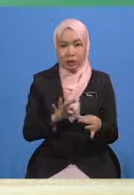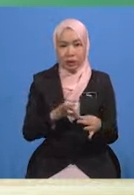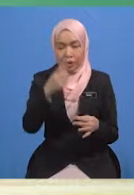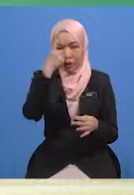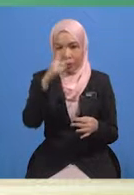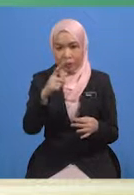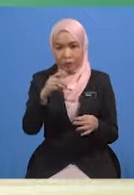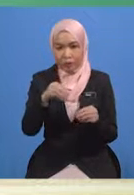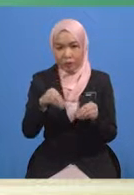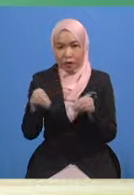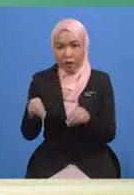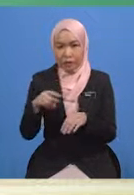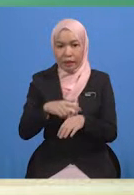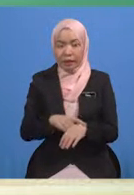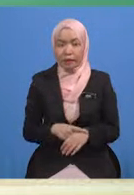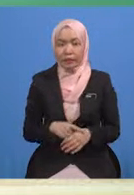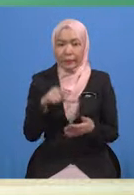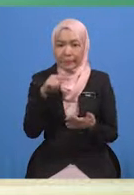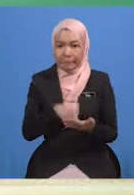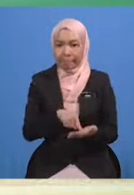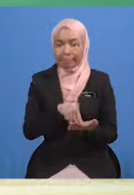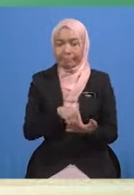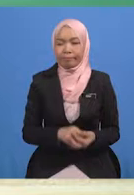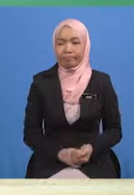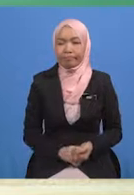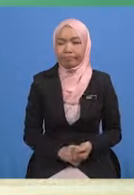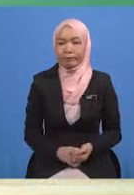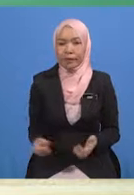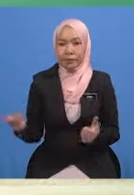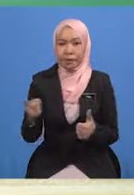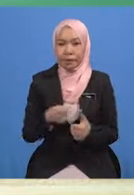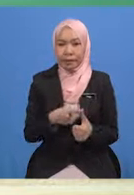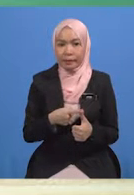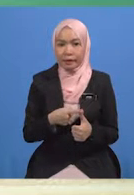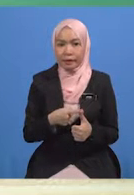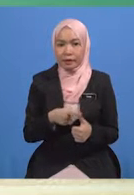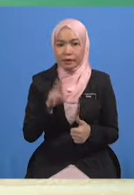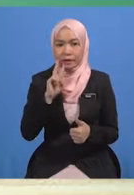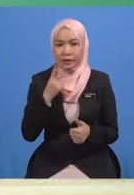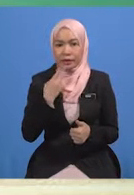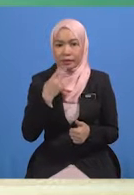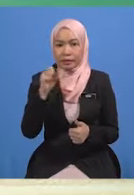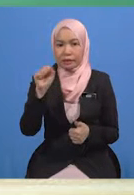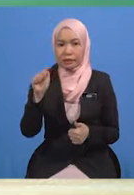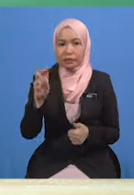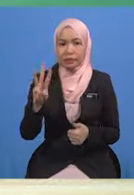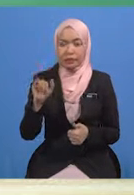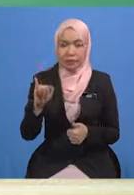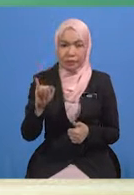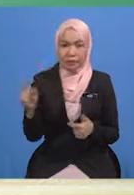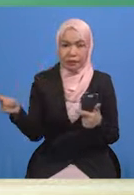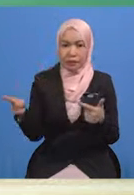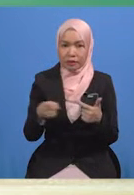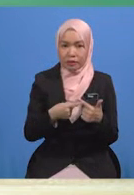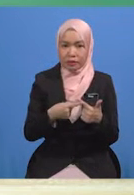sesuai untuk tanaman di bawah. Yang pertama, sayur sawi. Yang